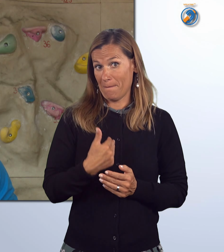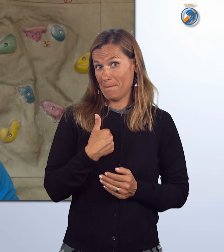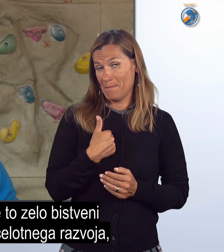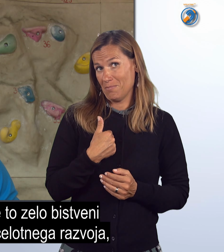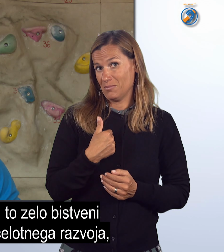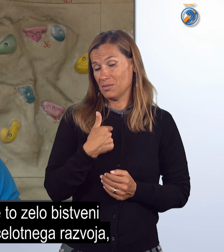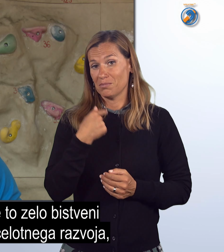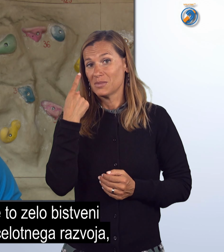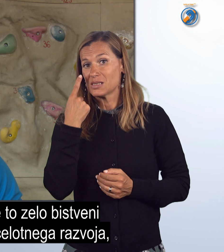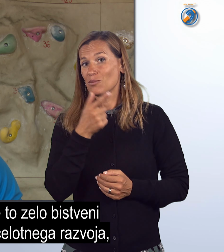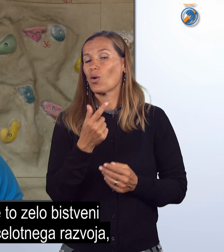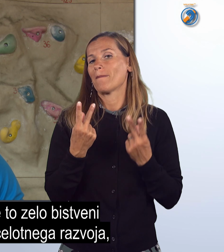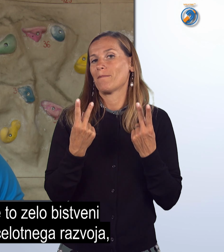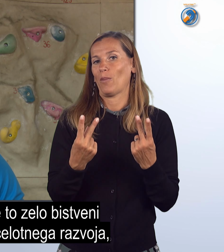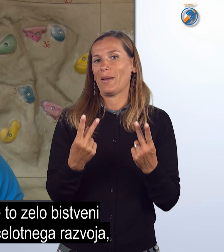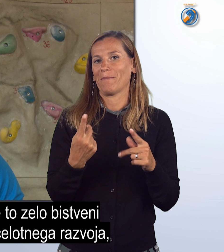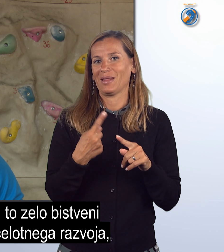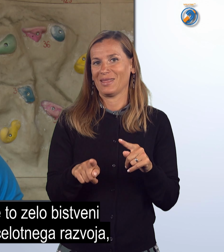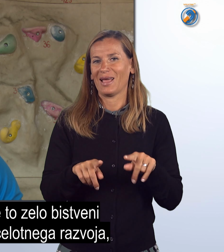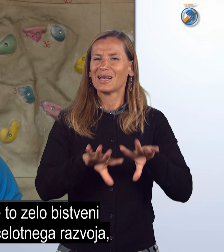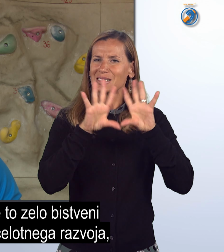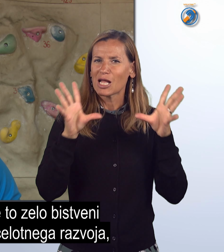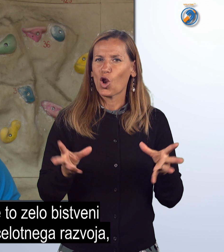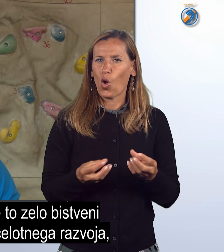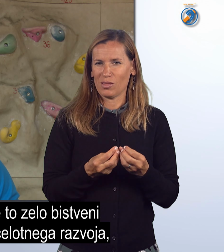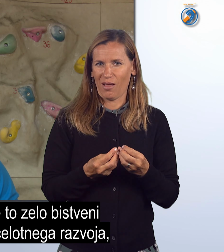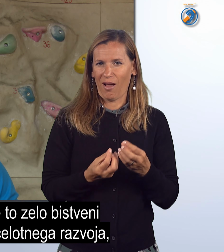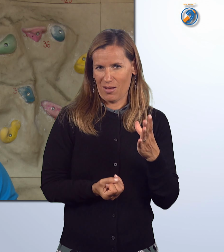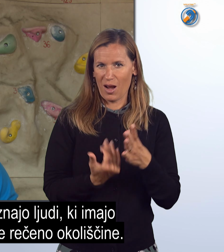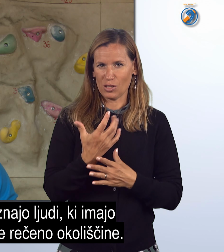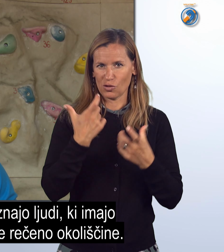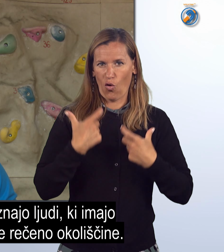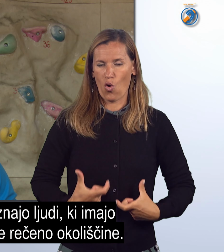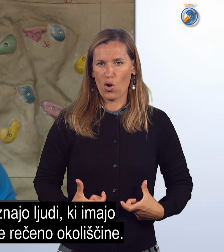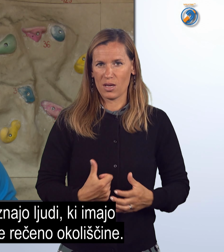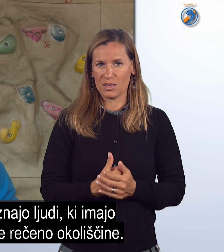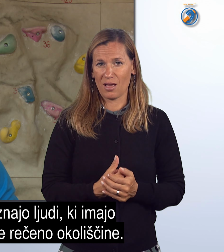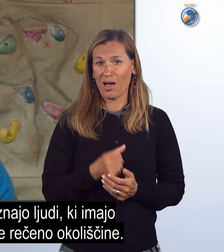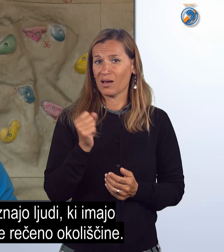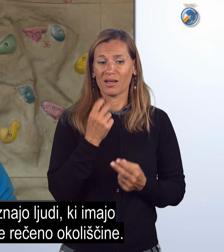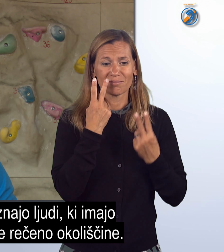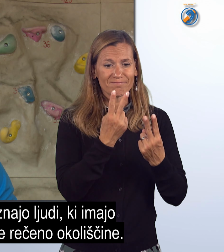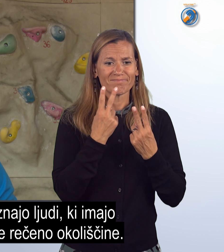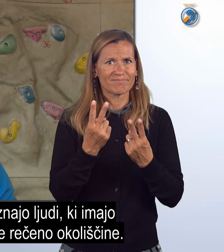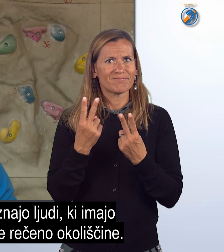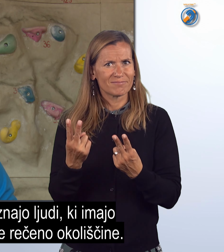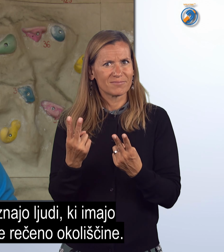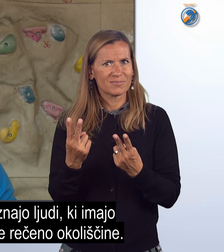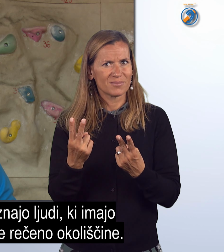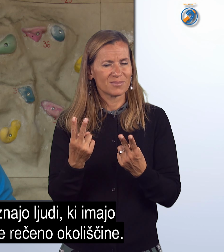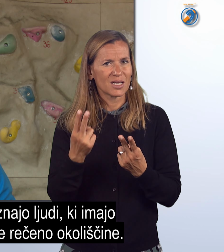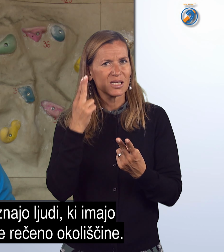Meni se zdi, je to zelo bistven del vsega skupaj celotnega razvoja, zaradi tega, ker spoznajo